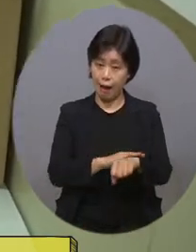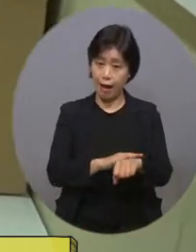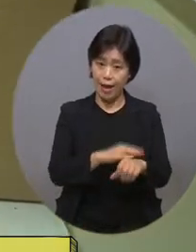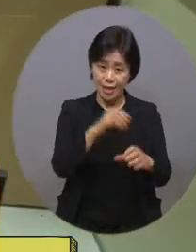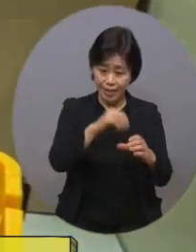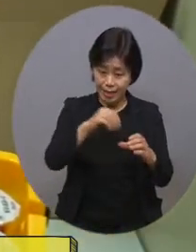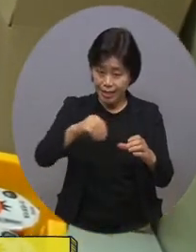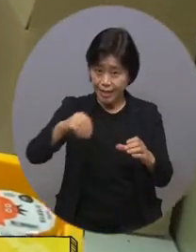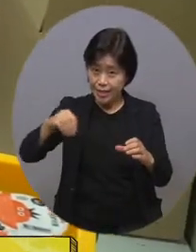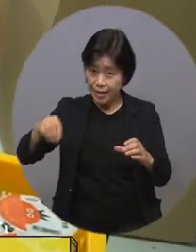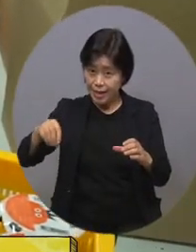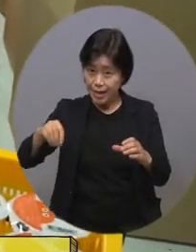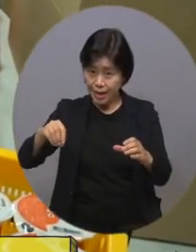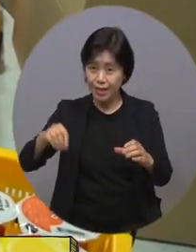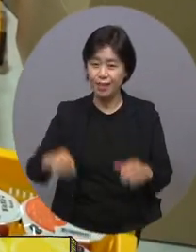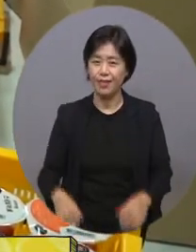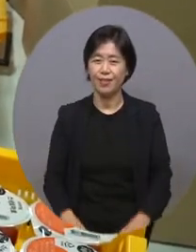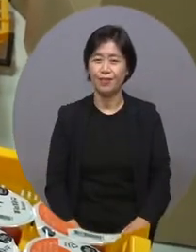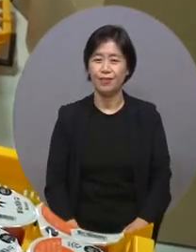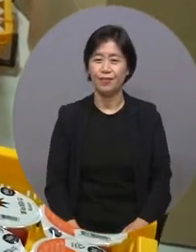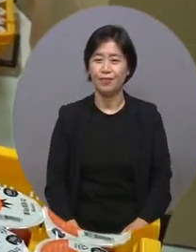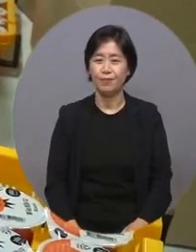이렇게 착착착착. 그러면, 네.